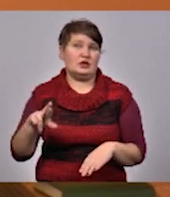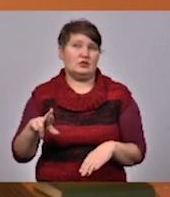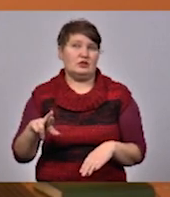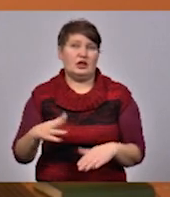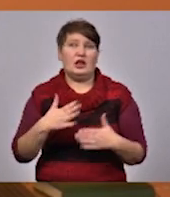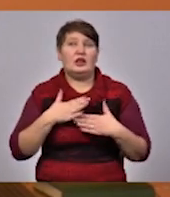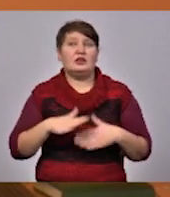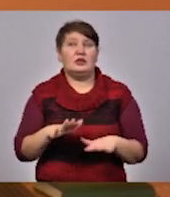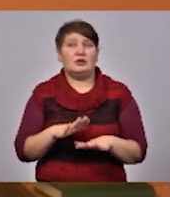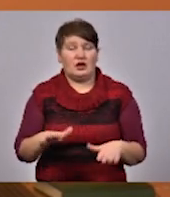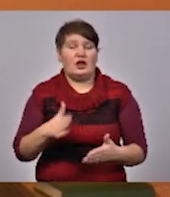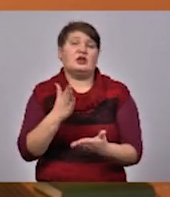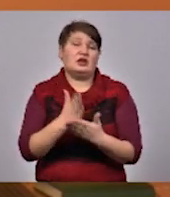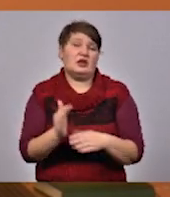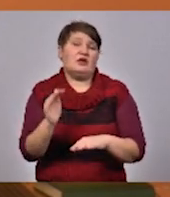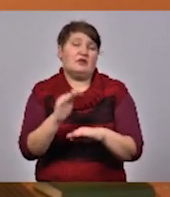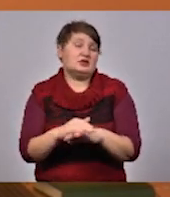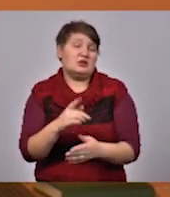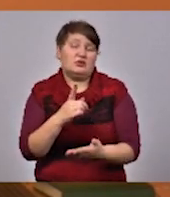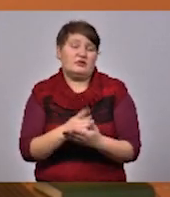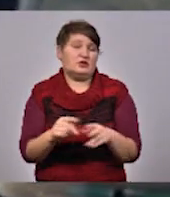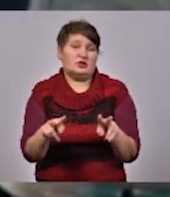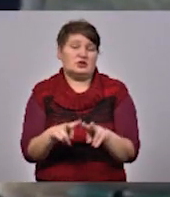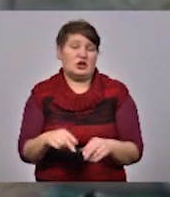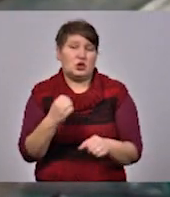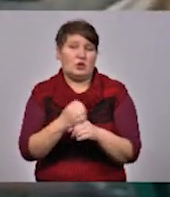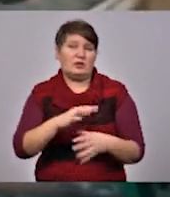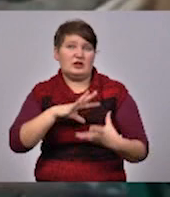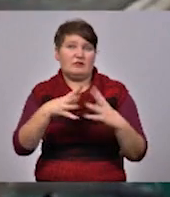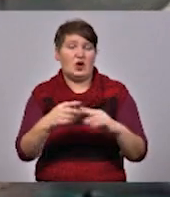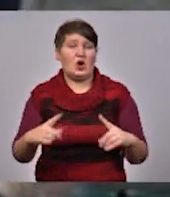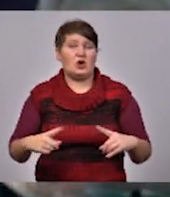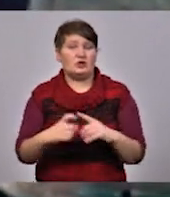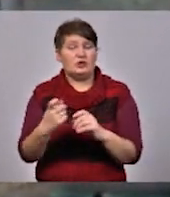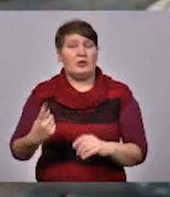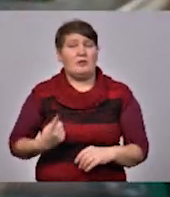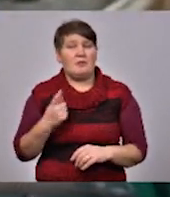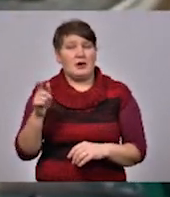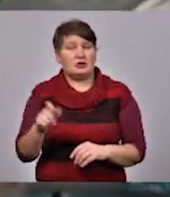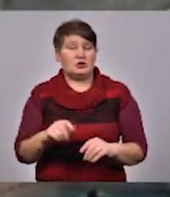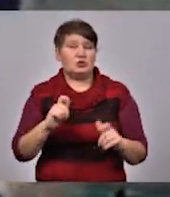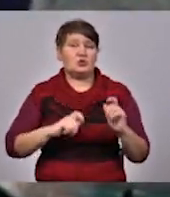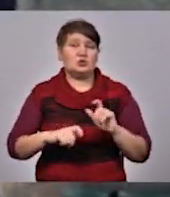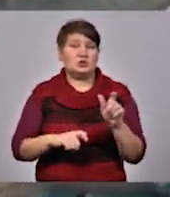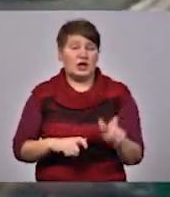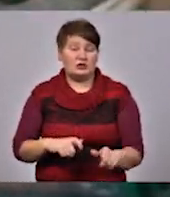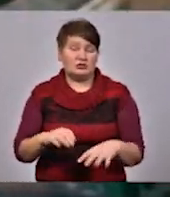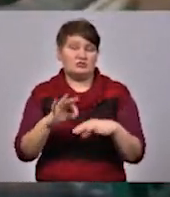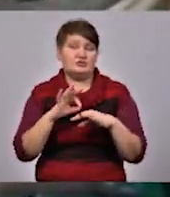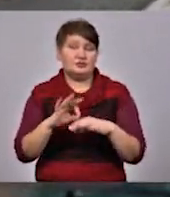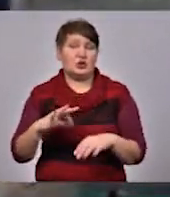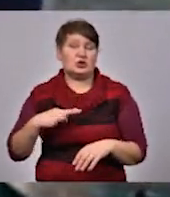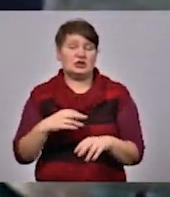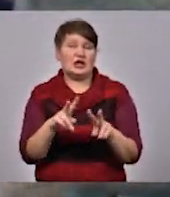Неприємно, але є факт, який мусимо розглядати, робити висновки. Конфлікт між майстром та студентом розслідує поліція. Про це нам телефоном